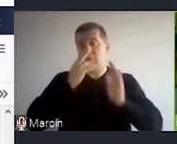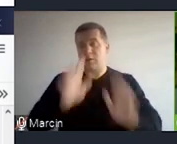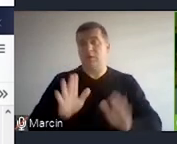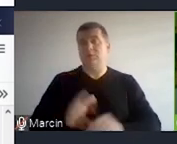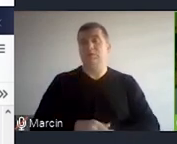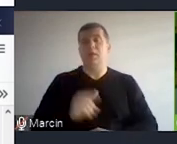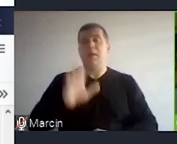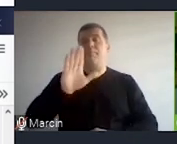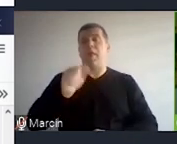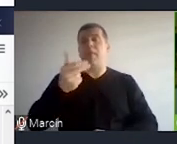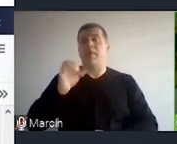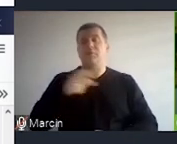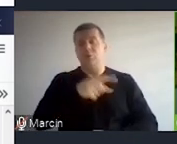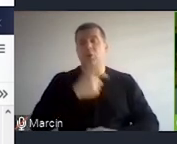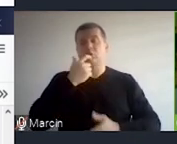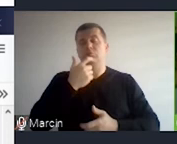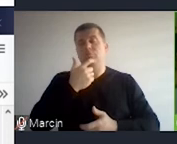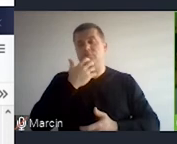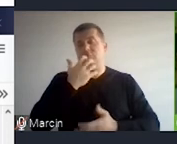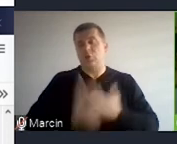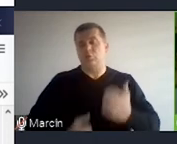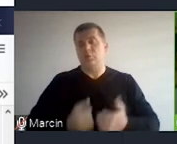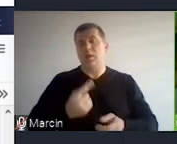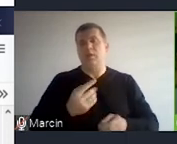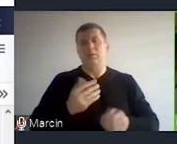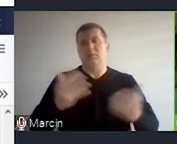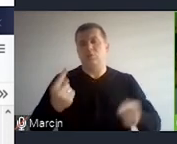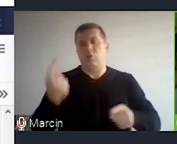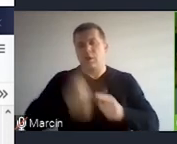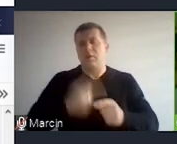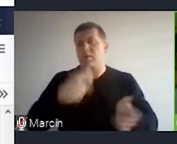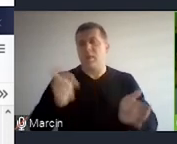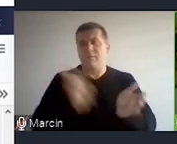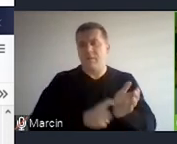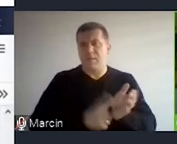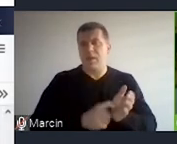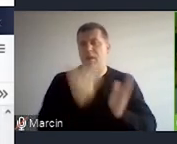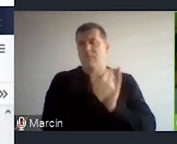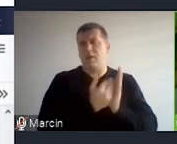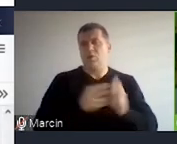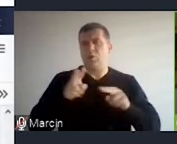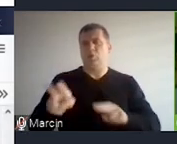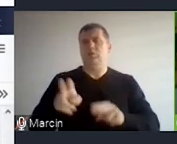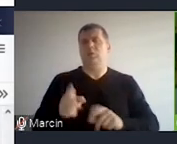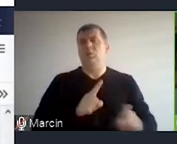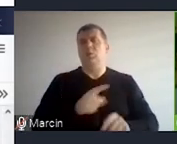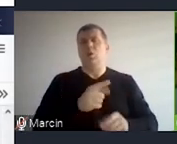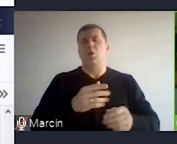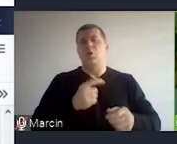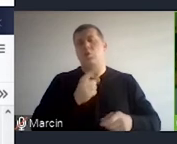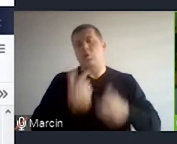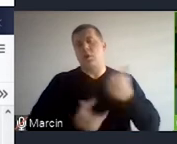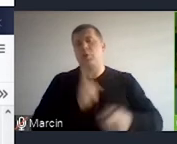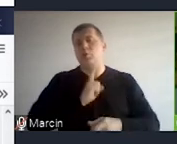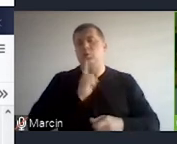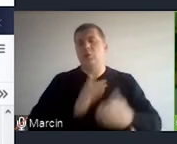że beneficjent stosuje nadmierne, dodatkowe, niewymagane warunki udziału, czyli ogranicza sztucznie